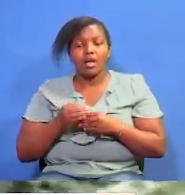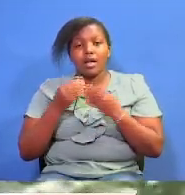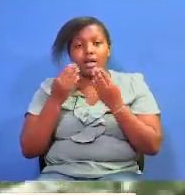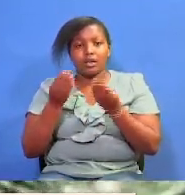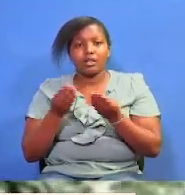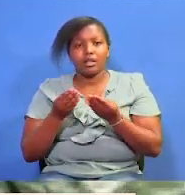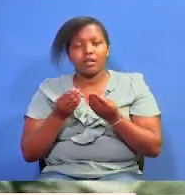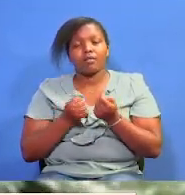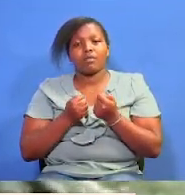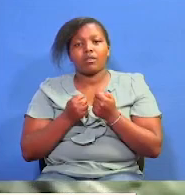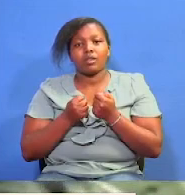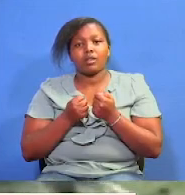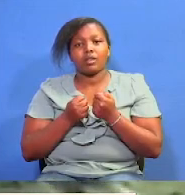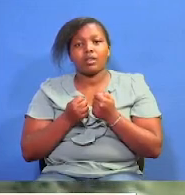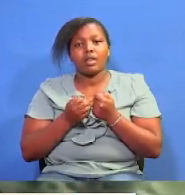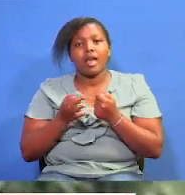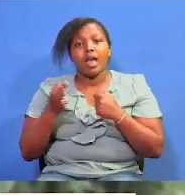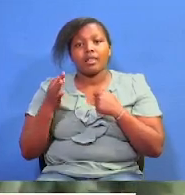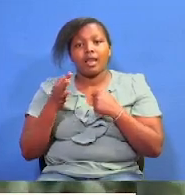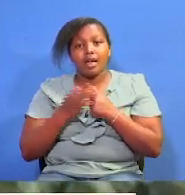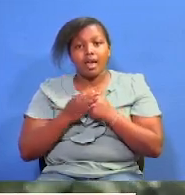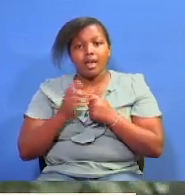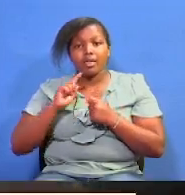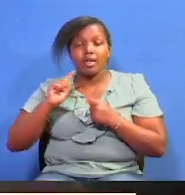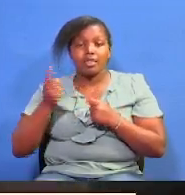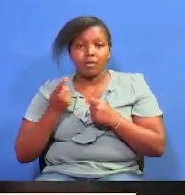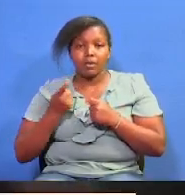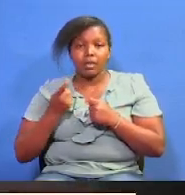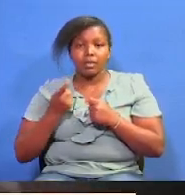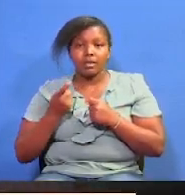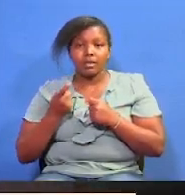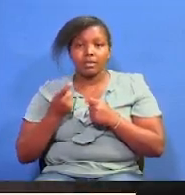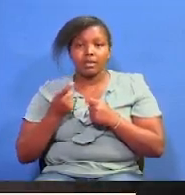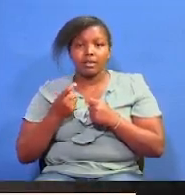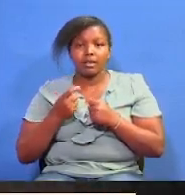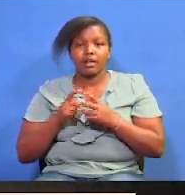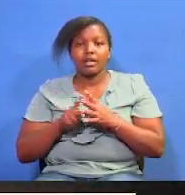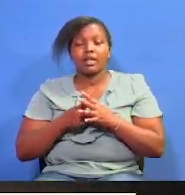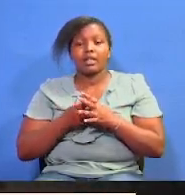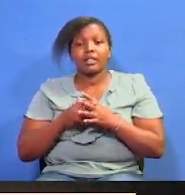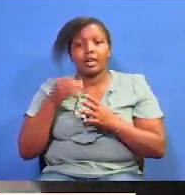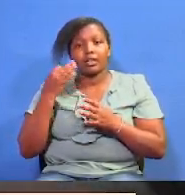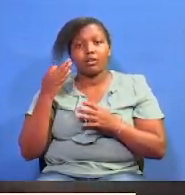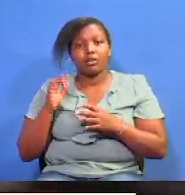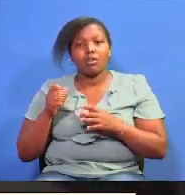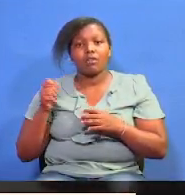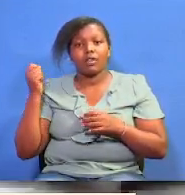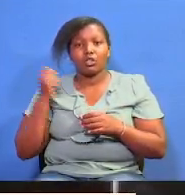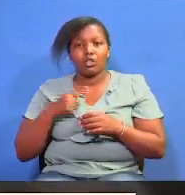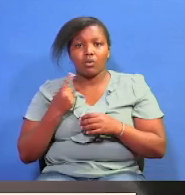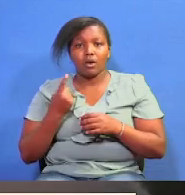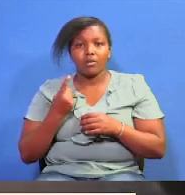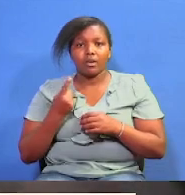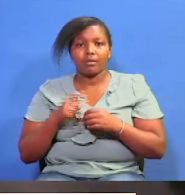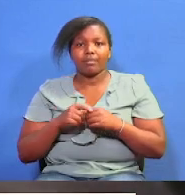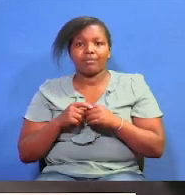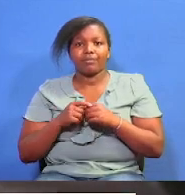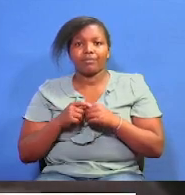shilingi 1,000 kama malipo ya mizunguko 4 inayoanza Januari tarehe 9 mwaka